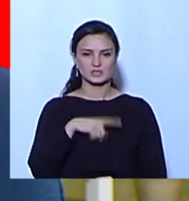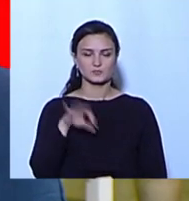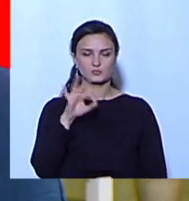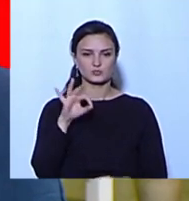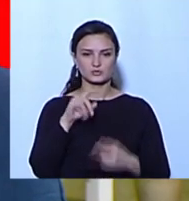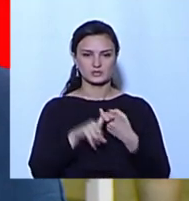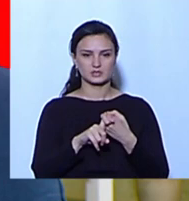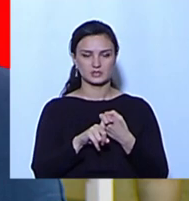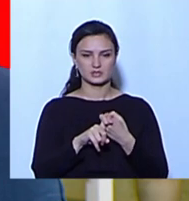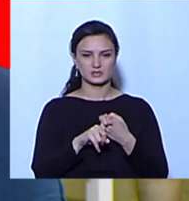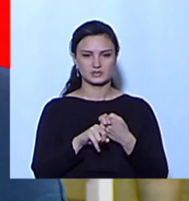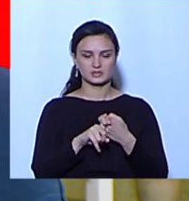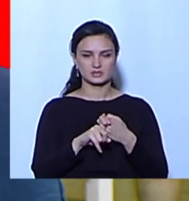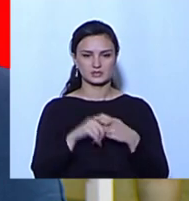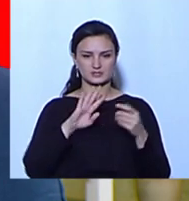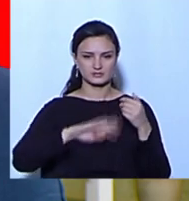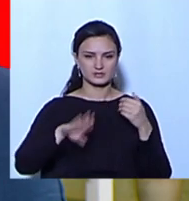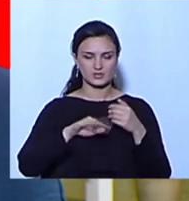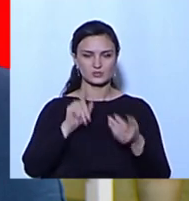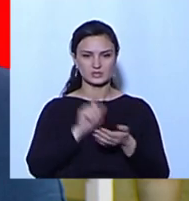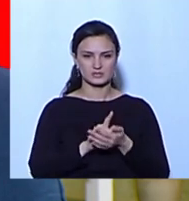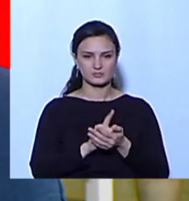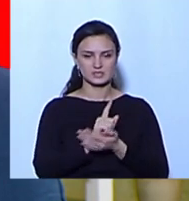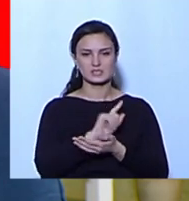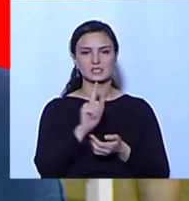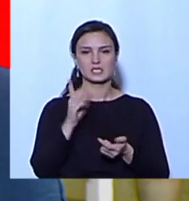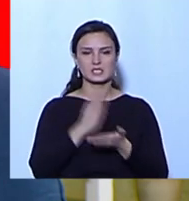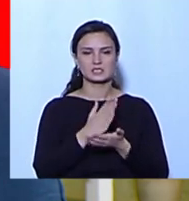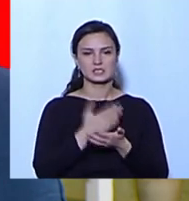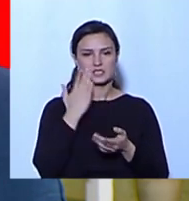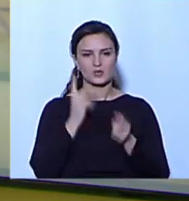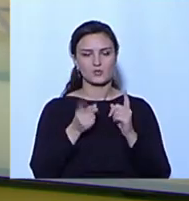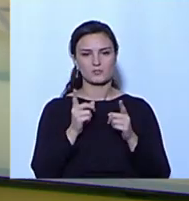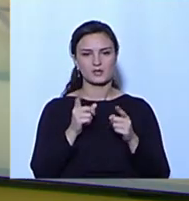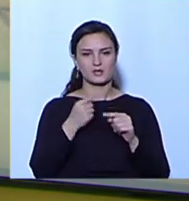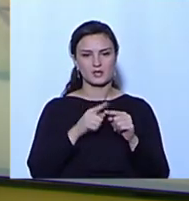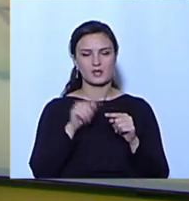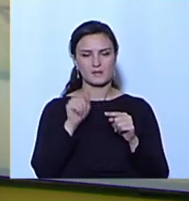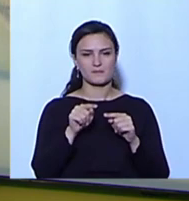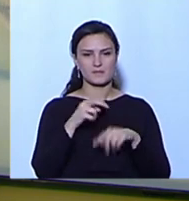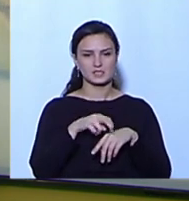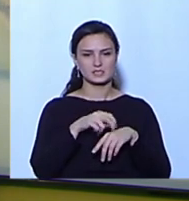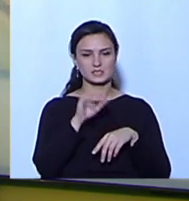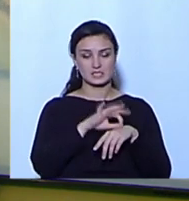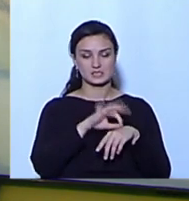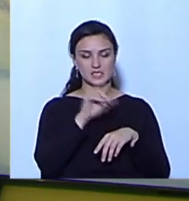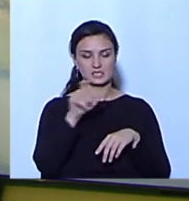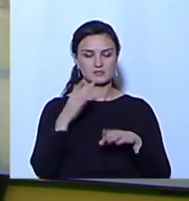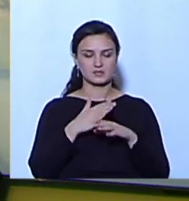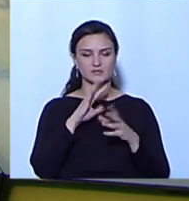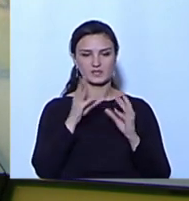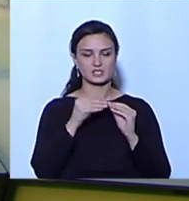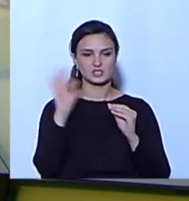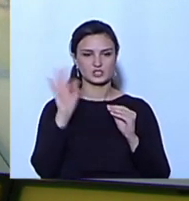ბუშტის დაცლის აუცილებლობაზე, რა არის რეალობა, რომელიც აი ამ პაციენტებს აქვთ ხოლმე ყველაზე